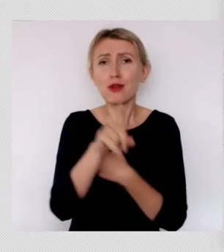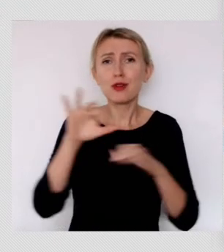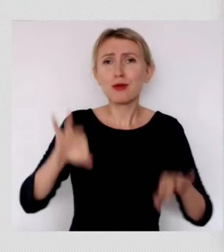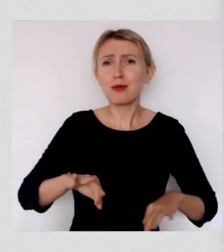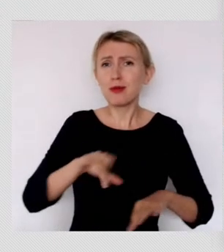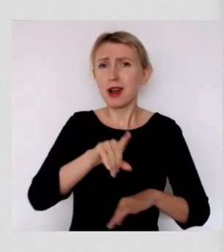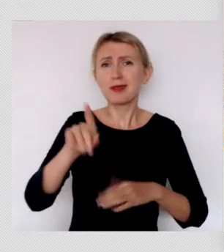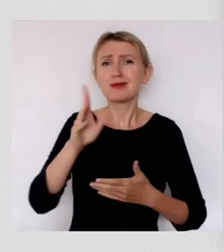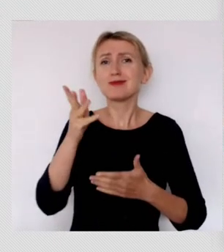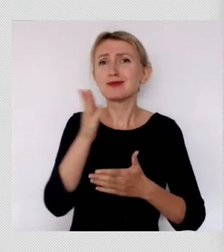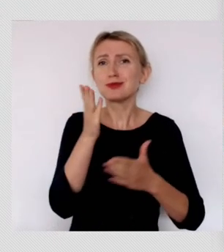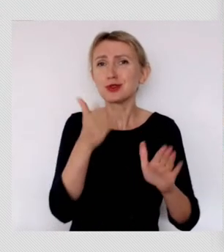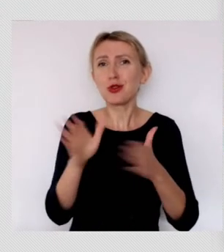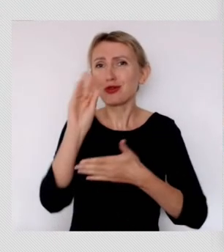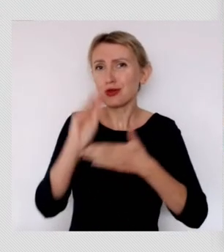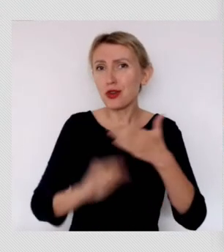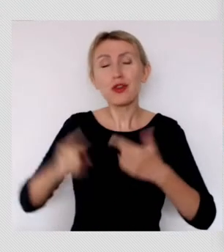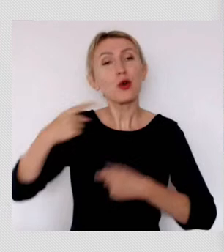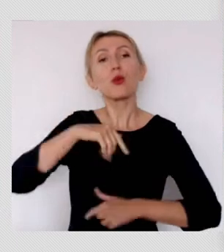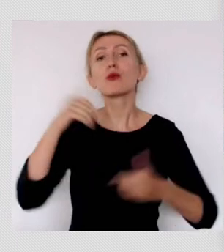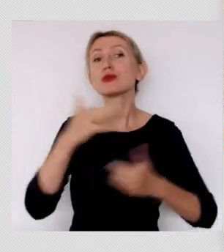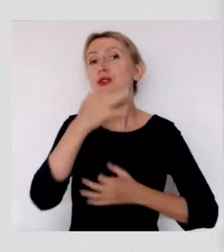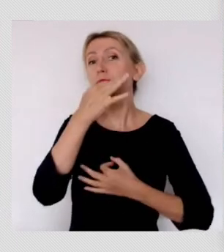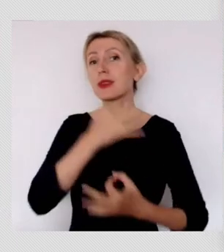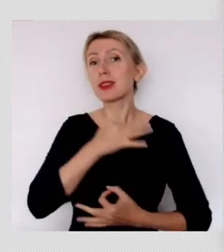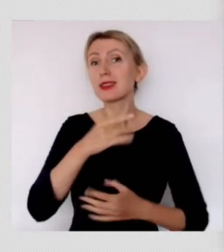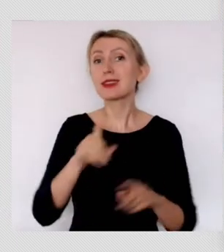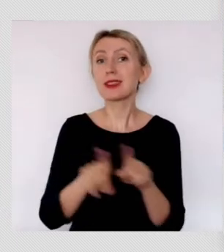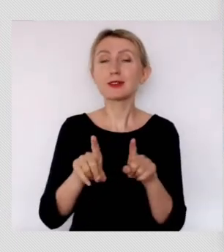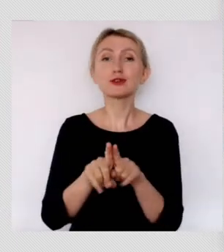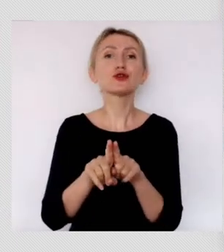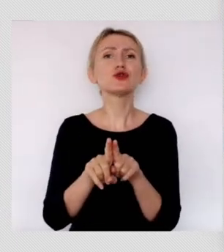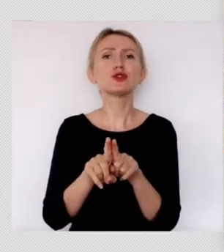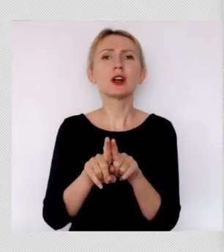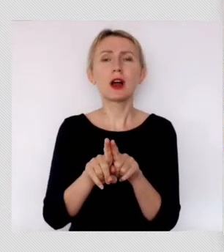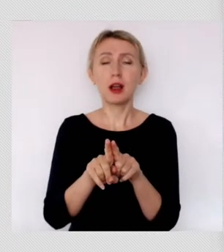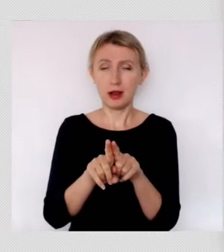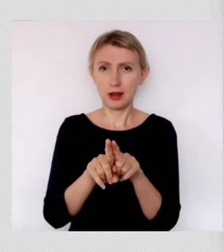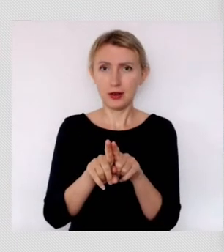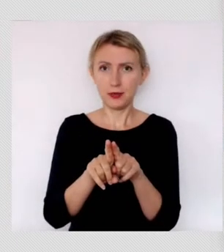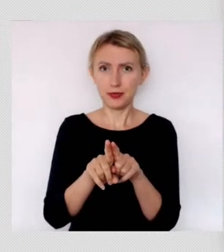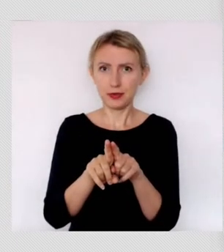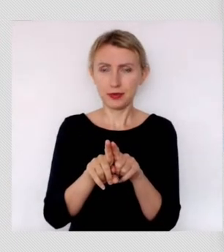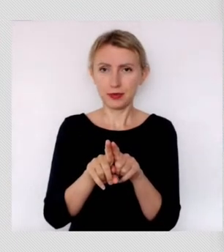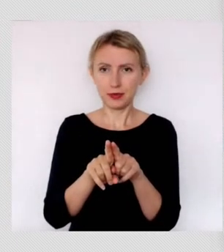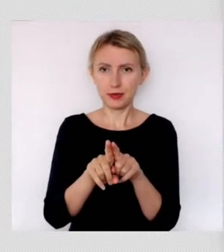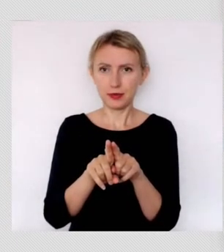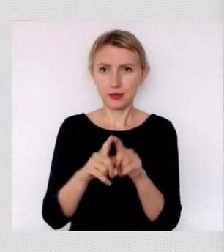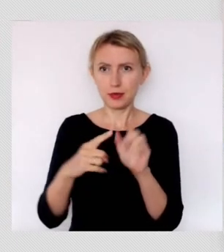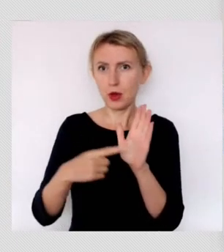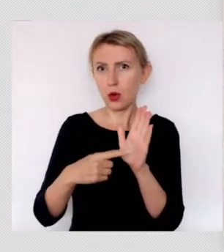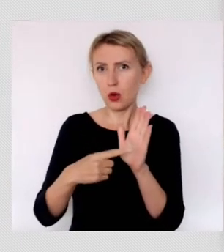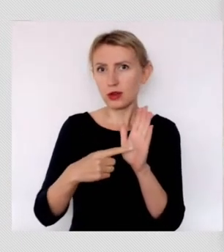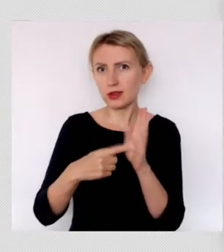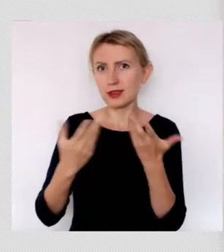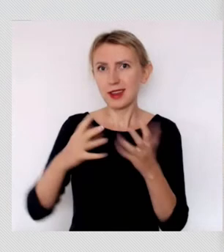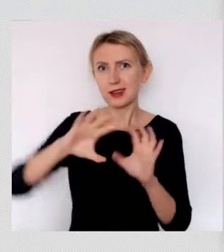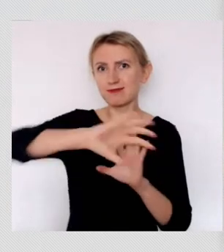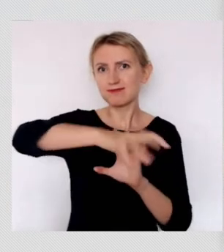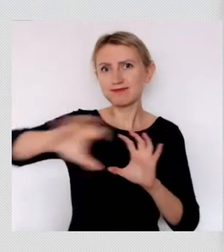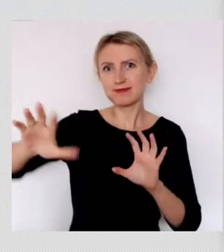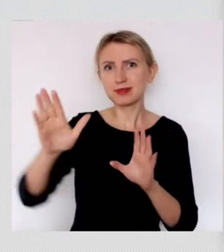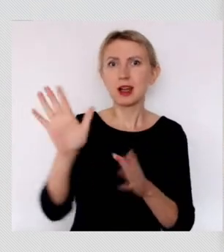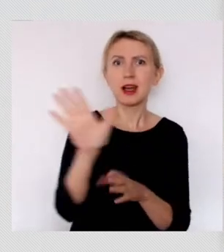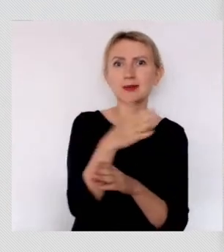opracowania myślę, że też będziemy mogli zadać sobie pytanie, na ile w tych okręgach, które są takie swingujące, czyli